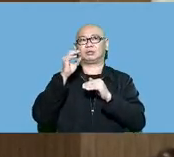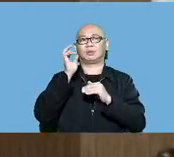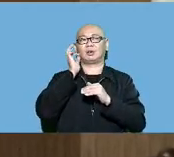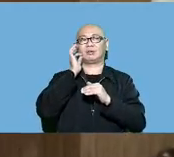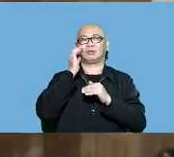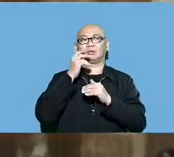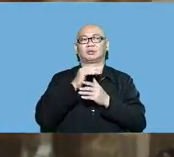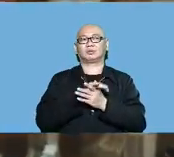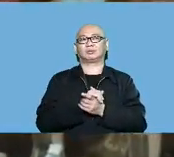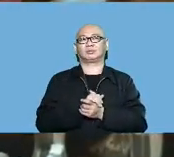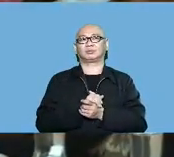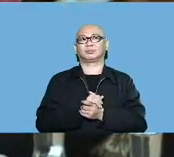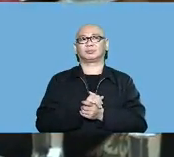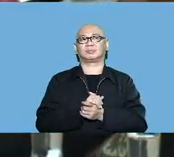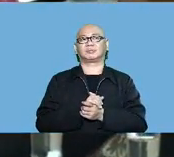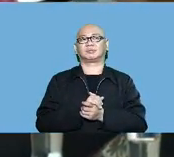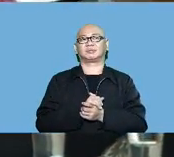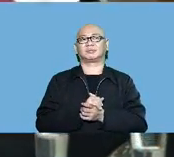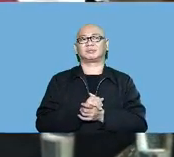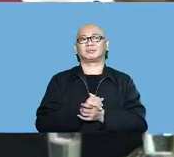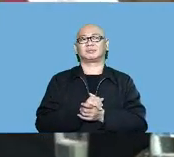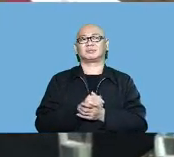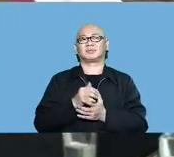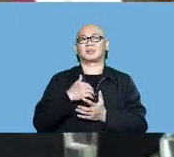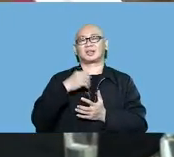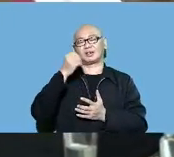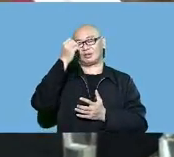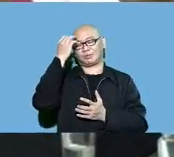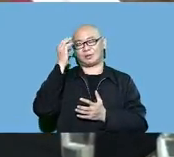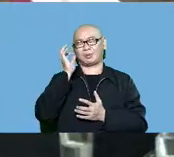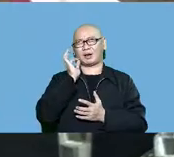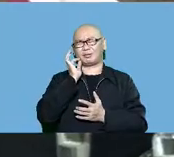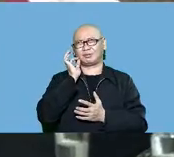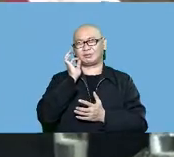sudah diwakili dua yang tadi ya, Pak. Saya kelupaan, nyuwun pangapunten.